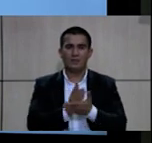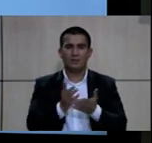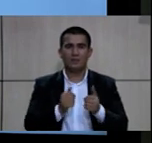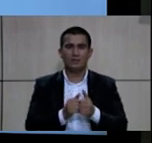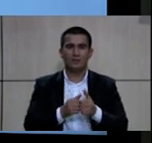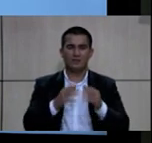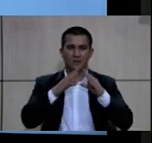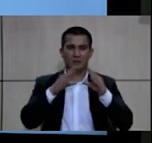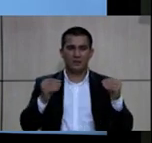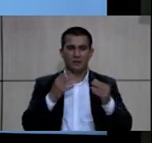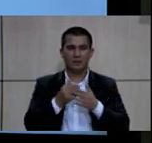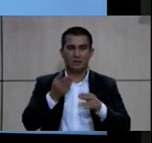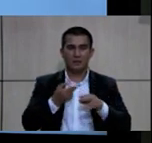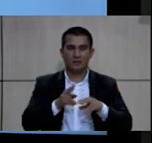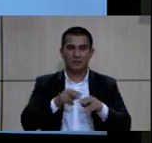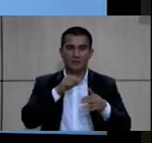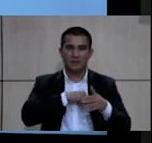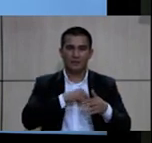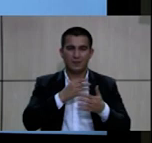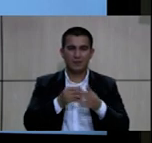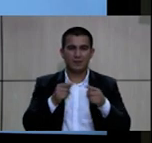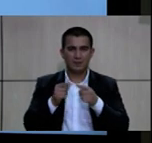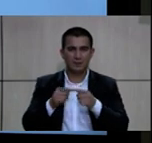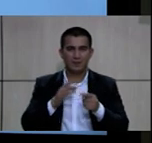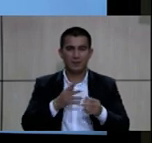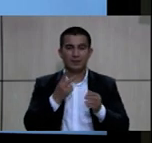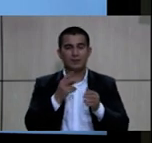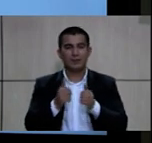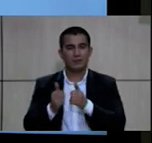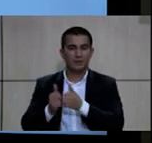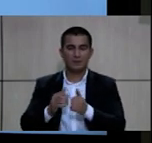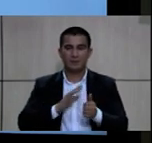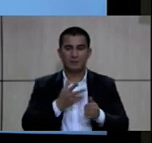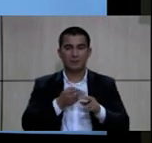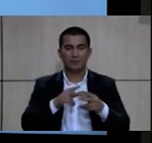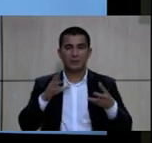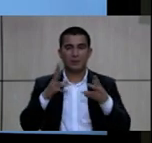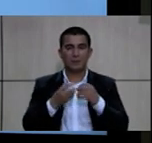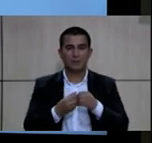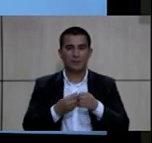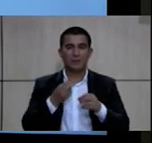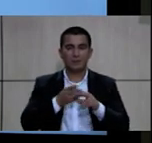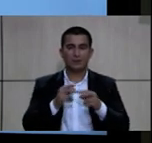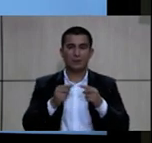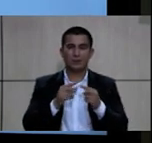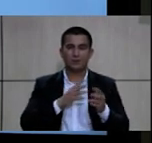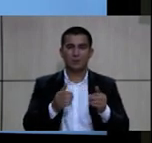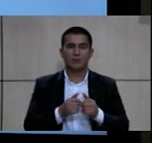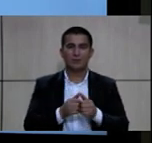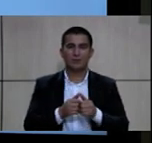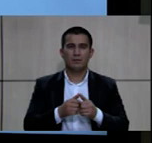Uch burchakning tashqi burchagi unga qo'shni bo'lmagan ikkita ichki burchak yig'indisi birga teng.